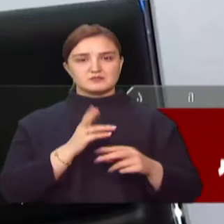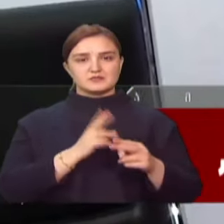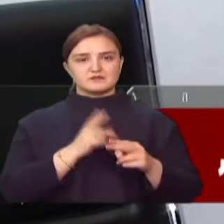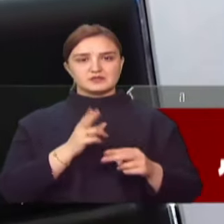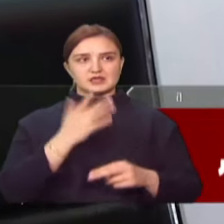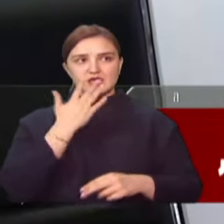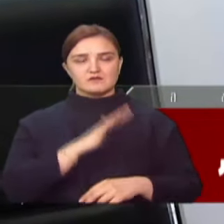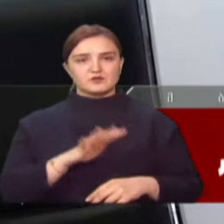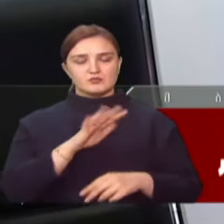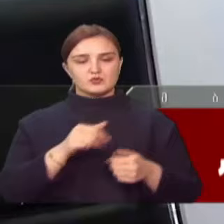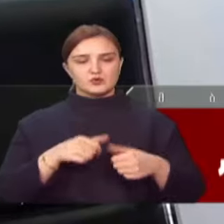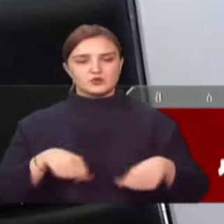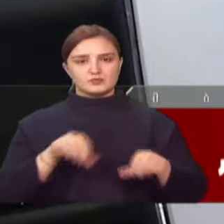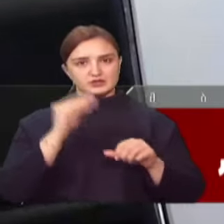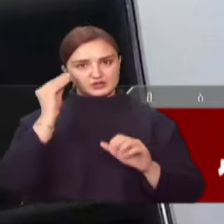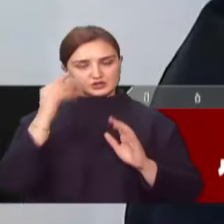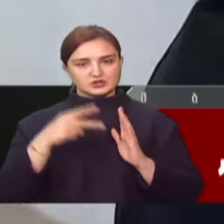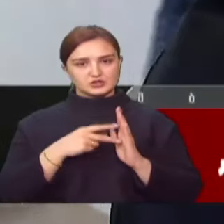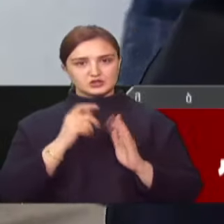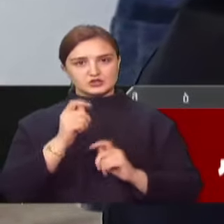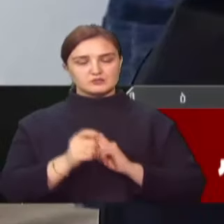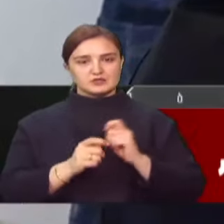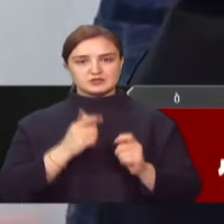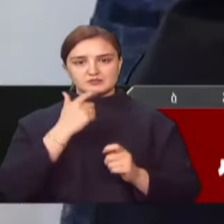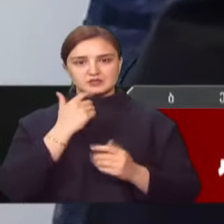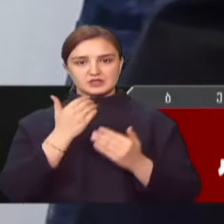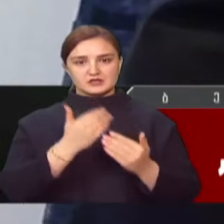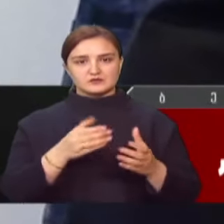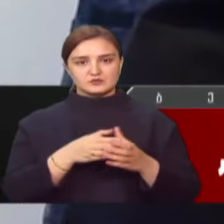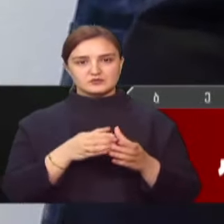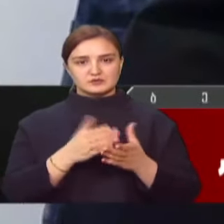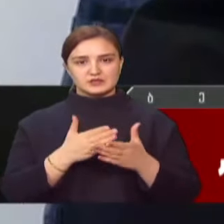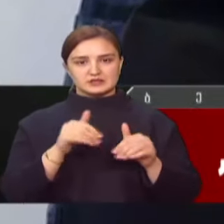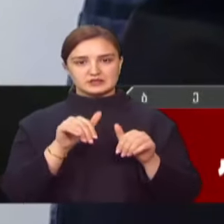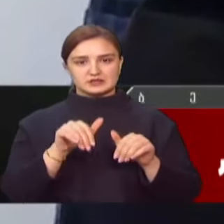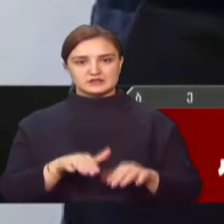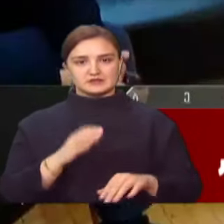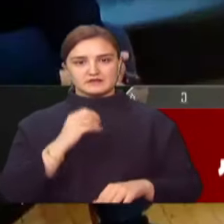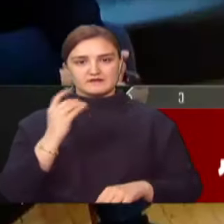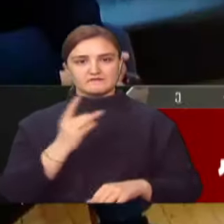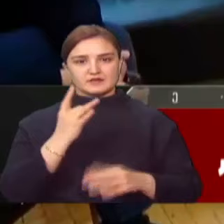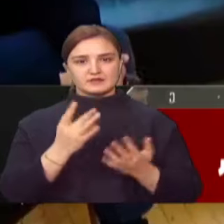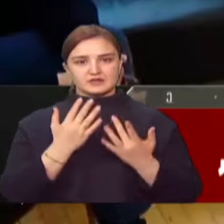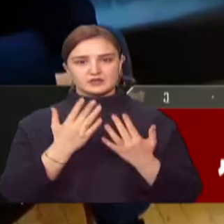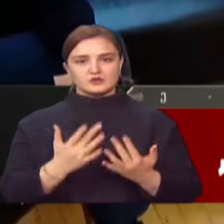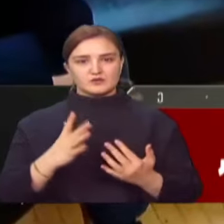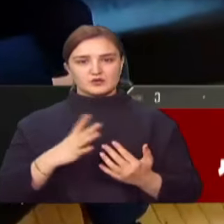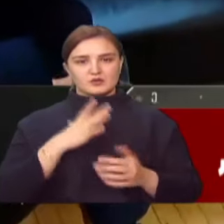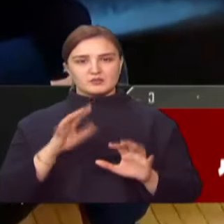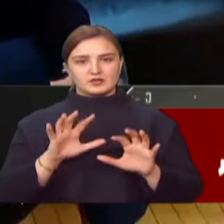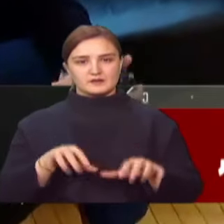ევროპული კომიტეტის შეფასება სააკაშვილის თანაგუნდელებისთვის კიდევ ერთი დასკვნა, რის საფუძველზეც ისინი კიდევ ერთხელ ითხოვენ